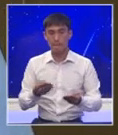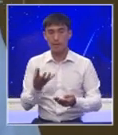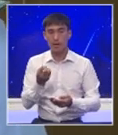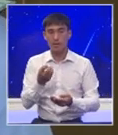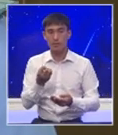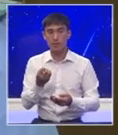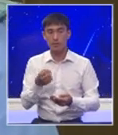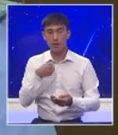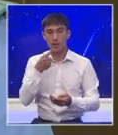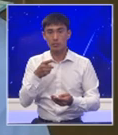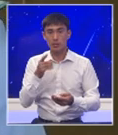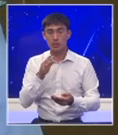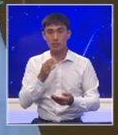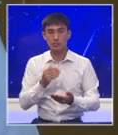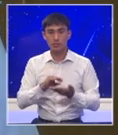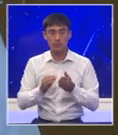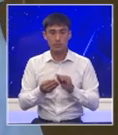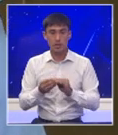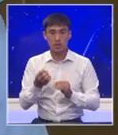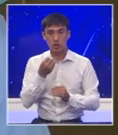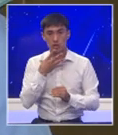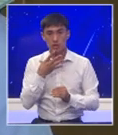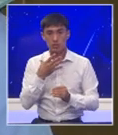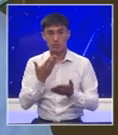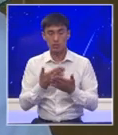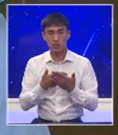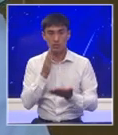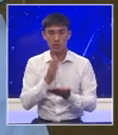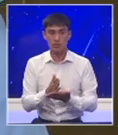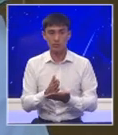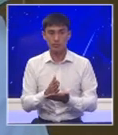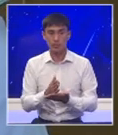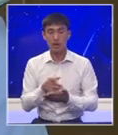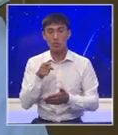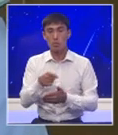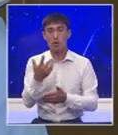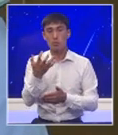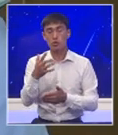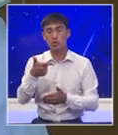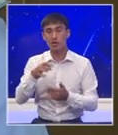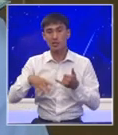бір атап кететін жайт, бір жақсы мысал бар. 1,5 гектар